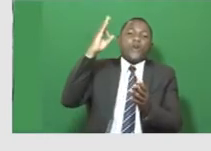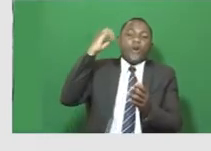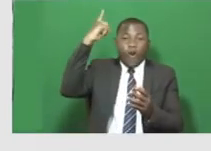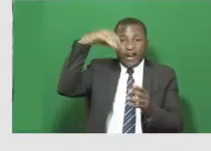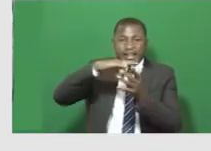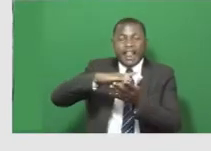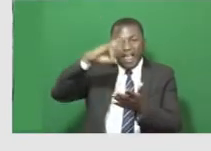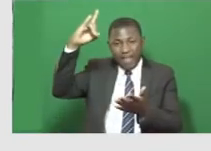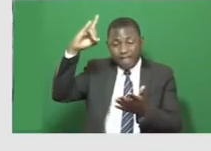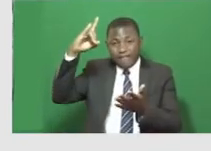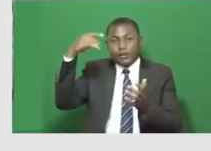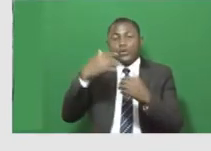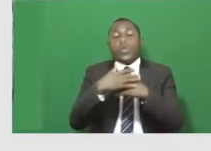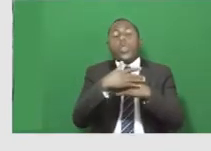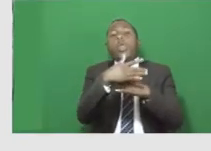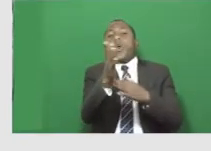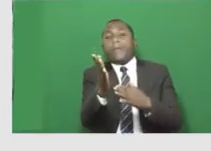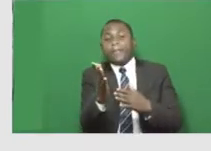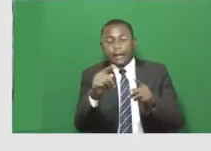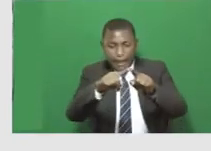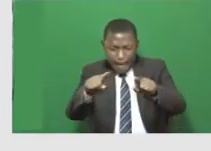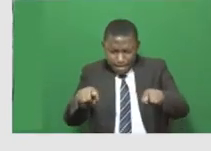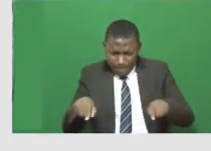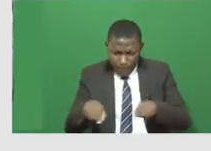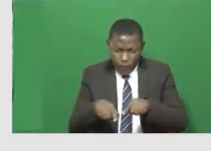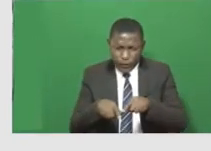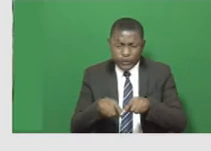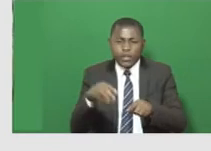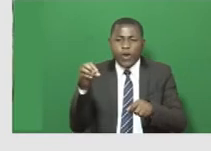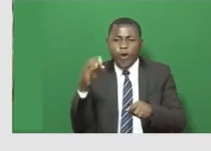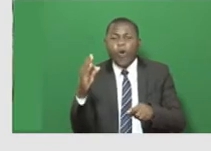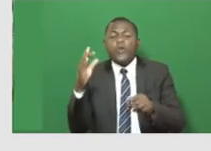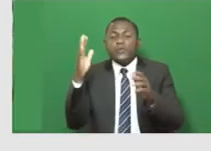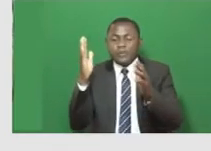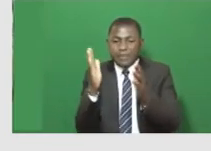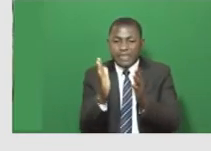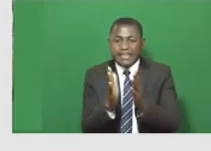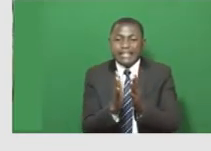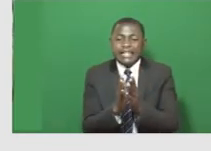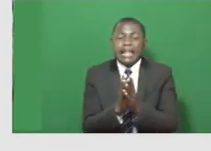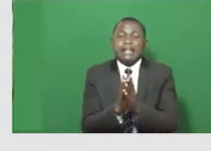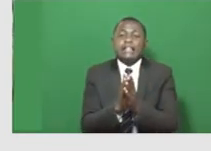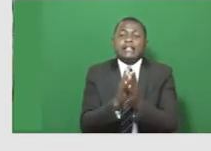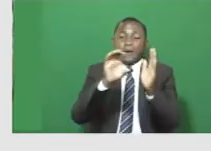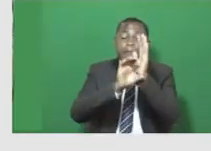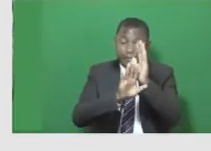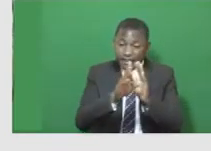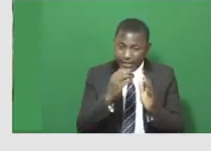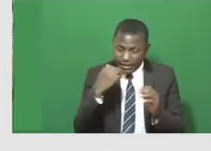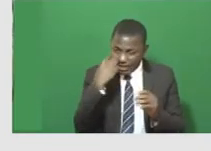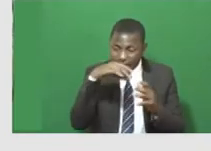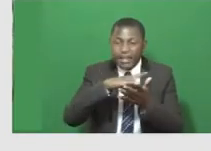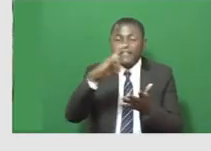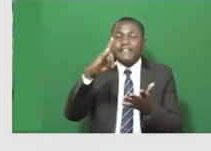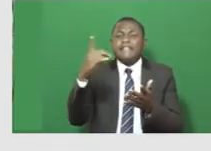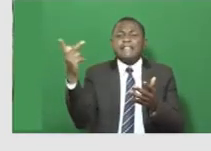kudenga yakazarurwa. Right. Areka yesungano ikaonekwa mutemberi yake. Ipapo kwakavapo mheni